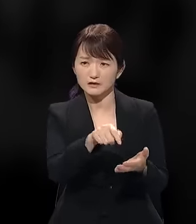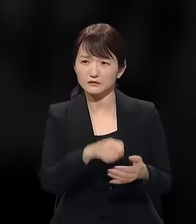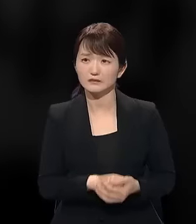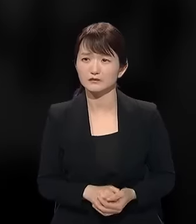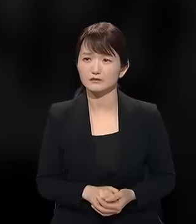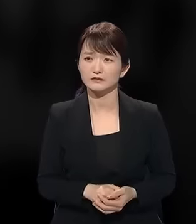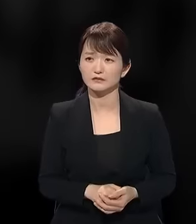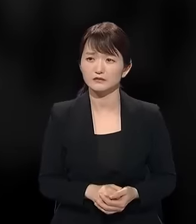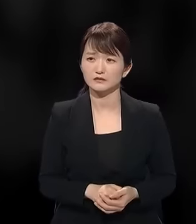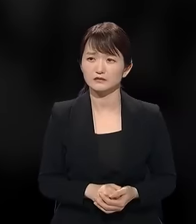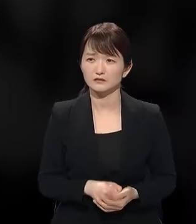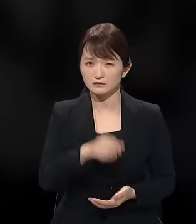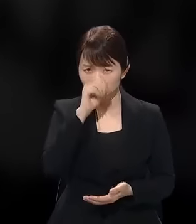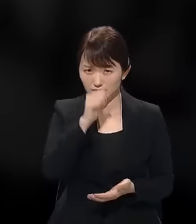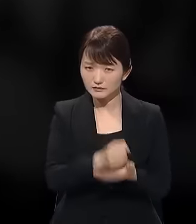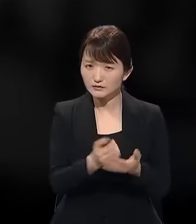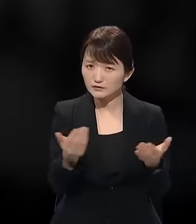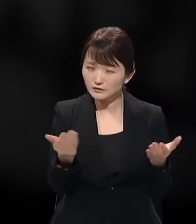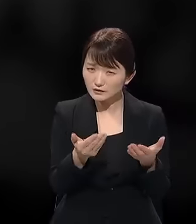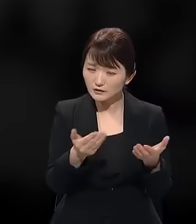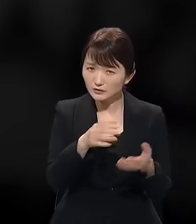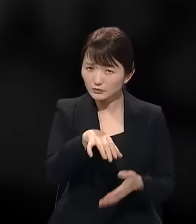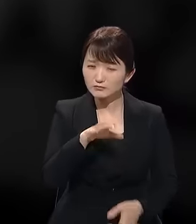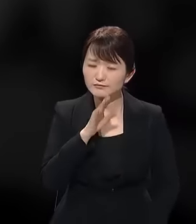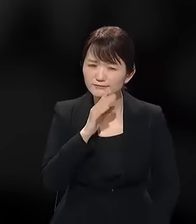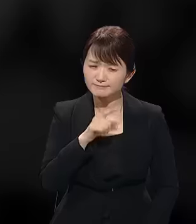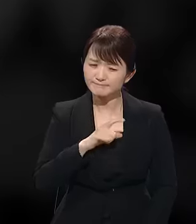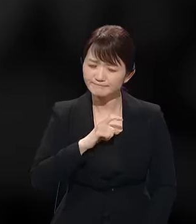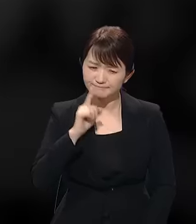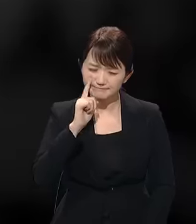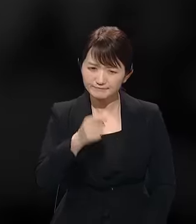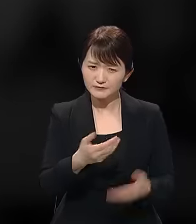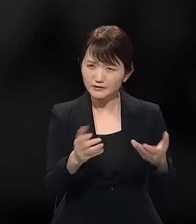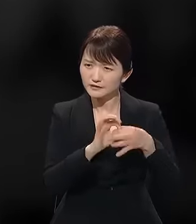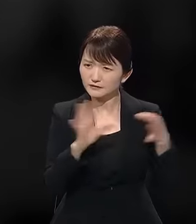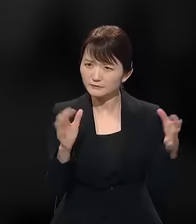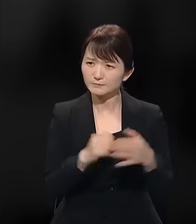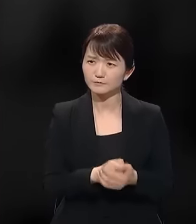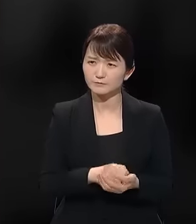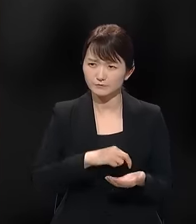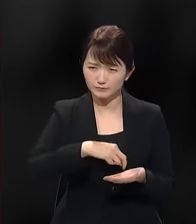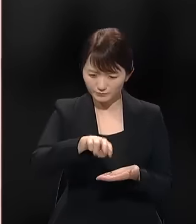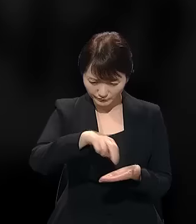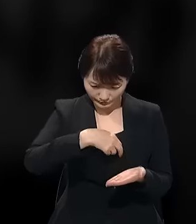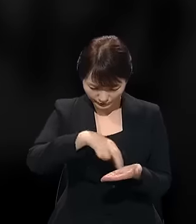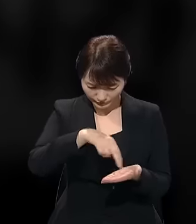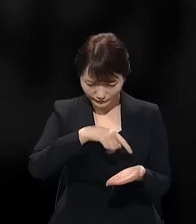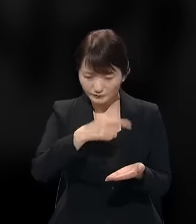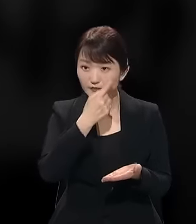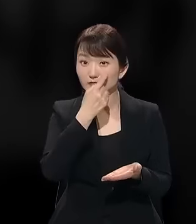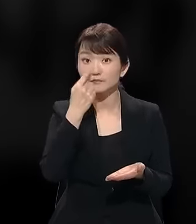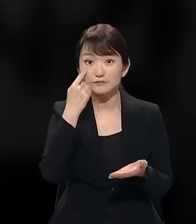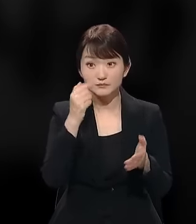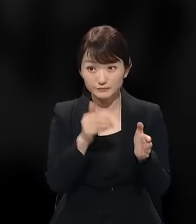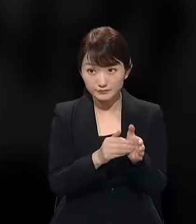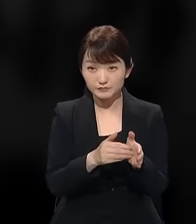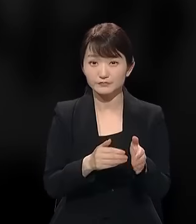정상적인 업무를 하는 곳이 맞는지 의심이 될 정도로 업무와 관련 없는 지속적인 메시지가 오가고 있음을